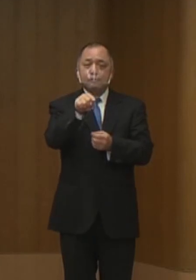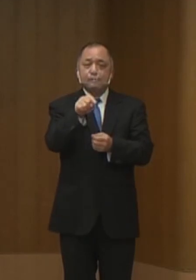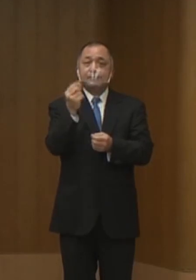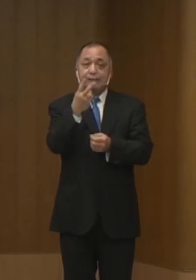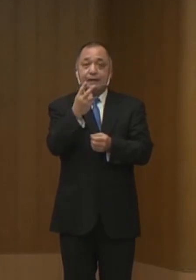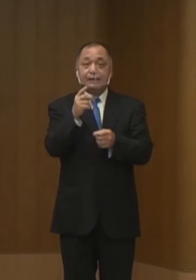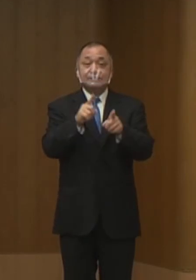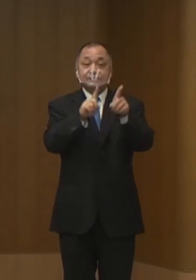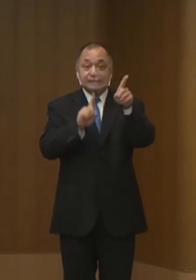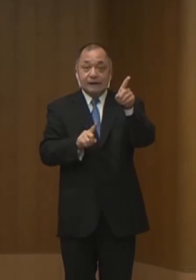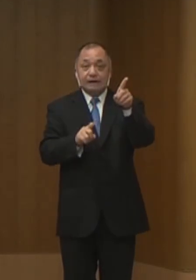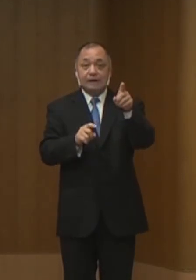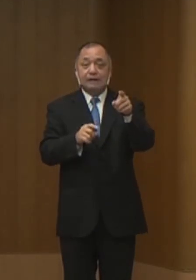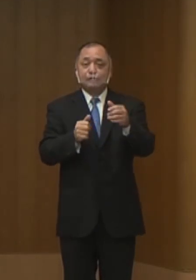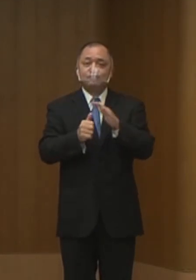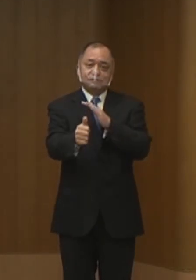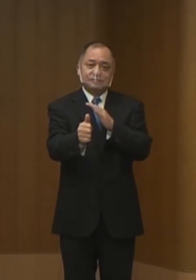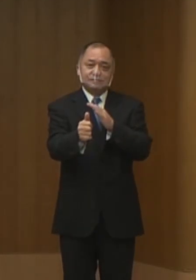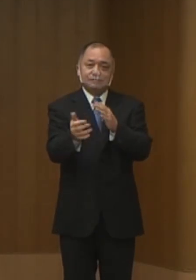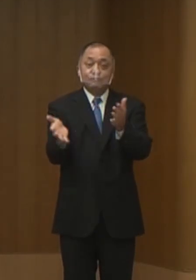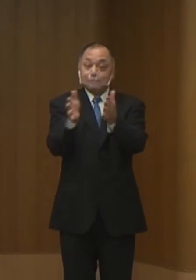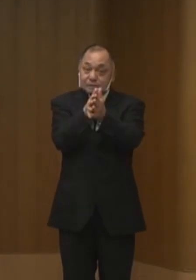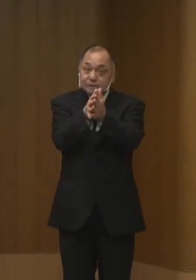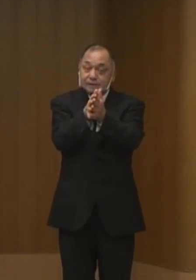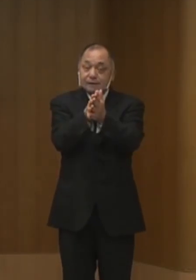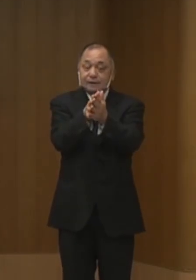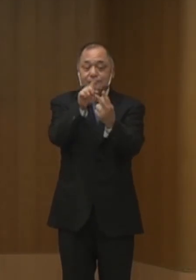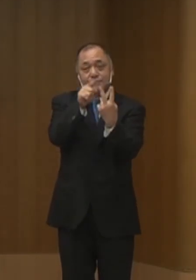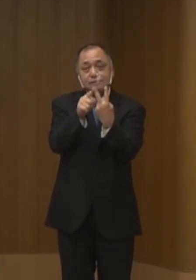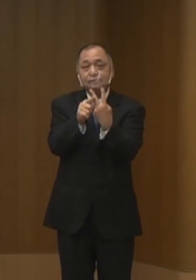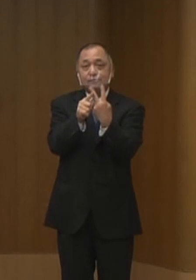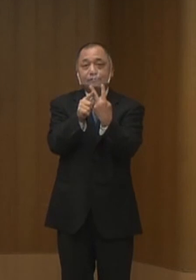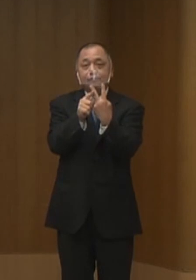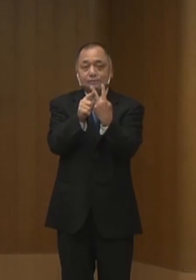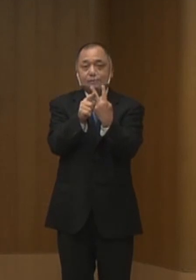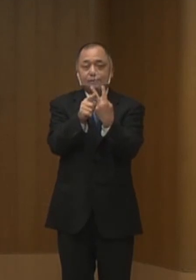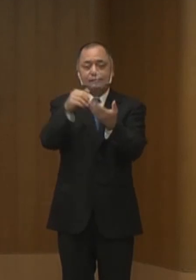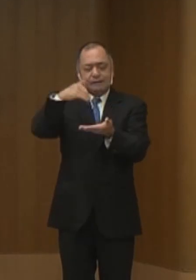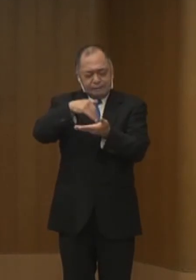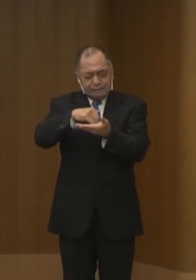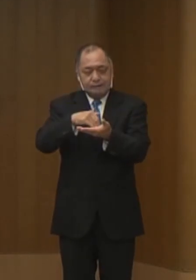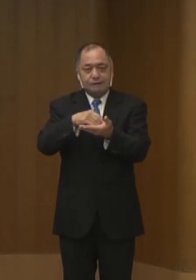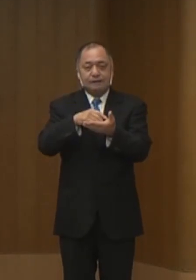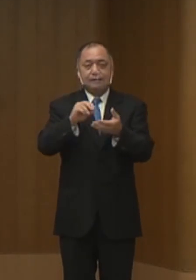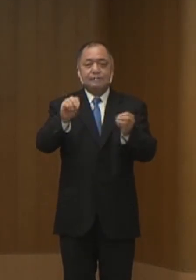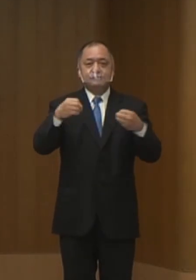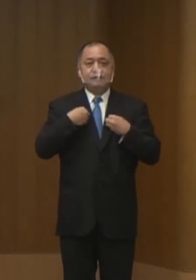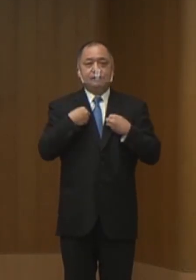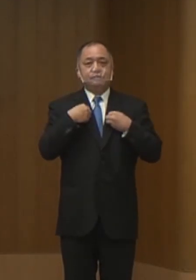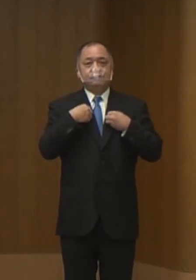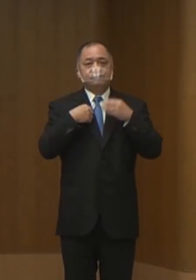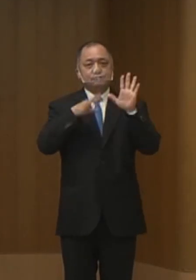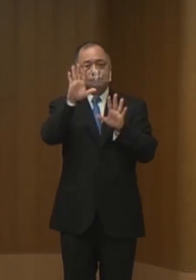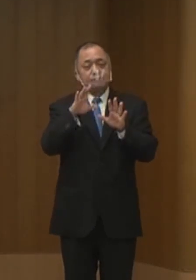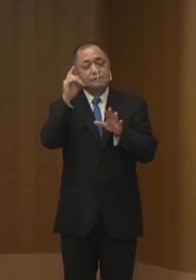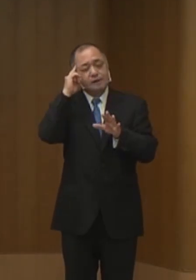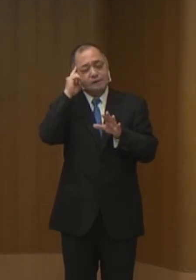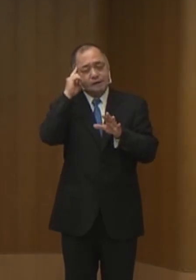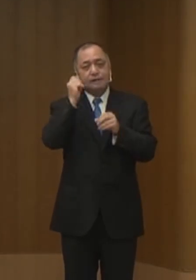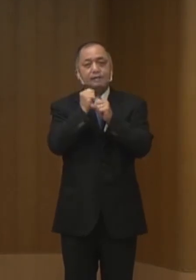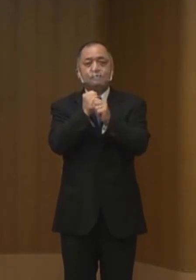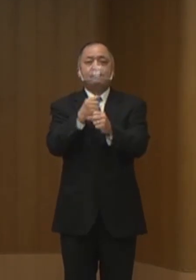また自社出勤、こういったものを組み合わせていくのを徹底、感染状況を踏まえてですね、徹底をしていただきたいと思